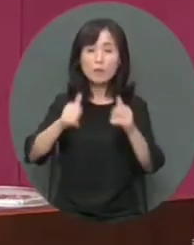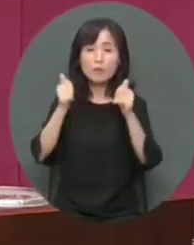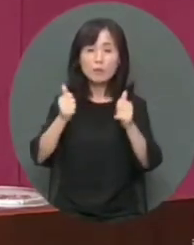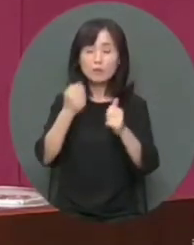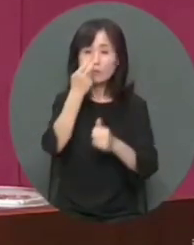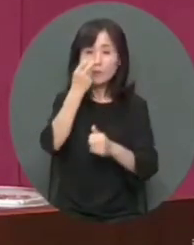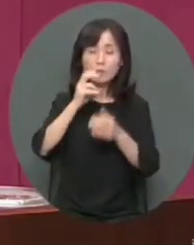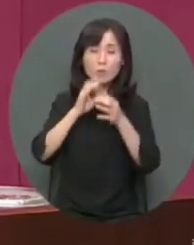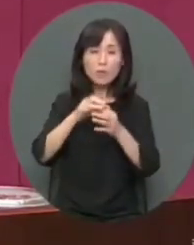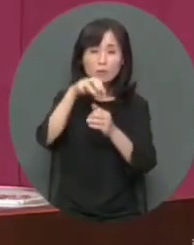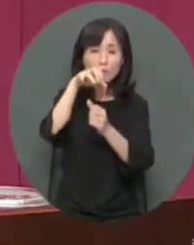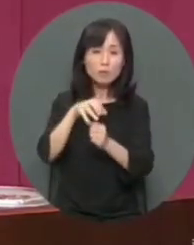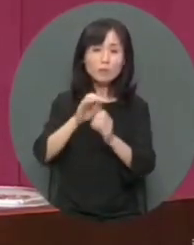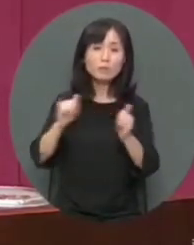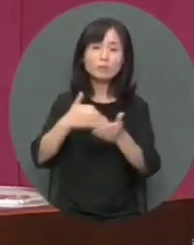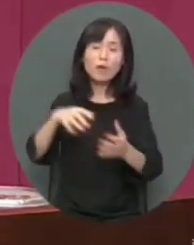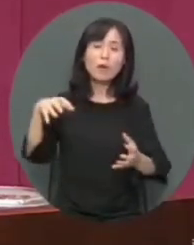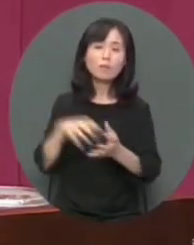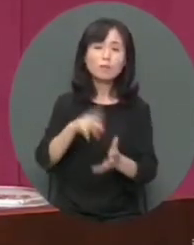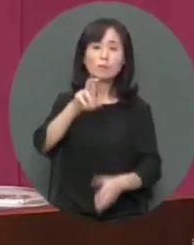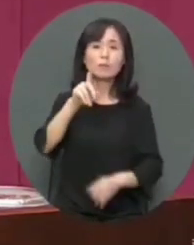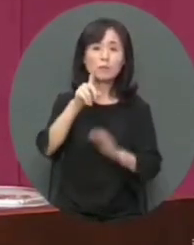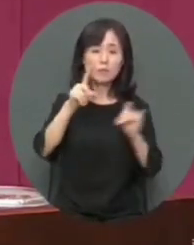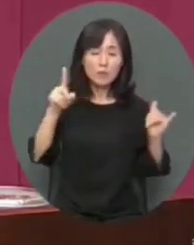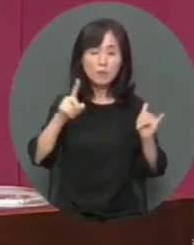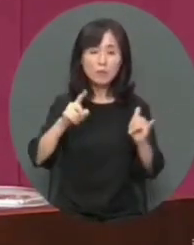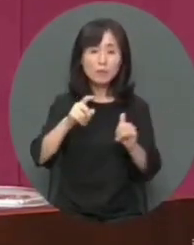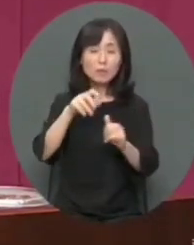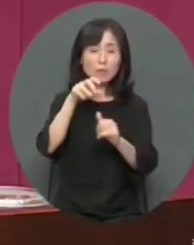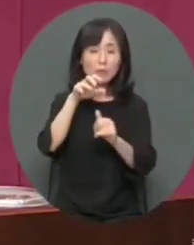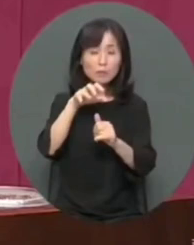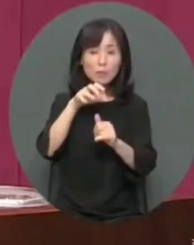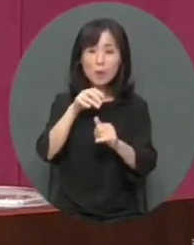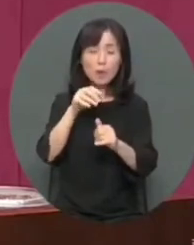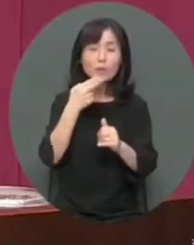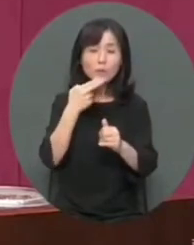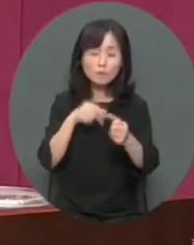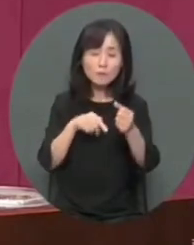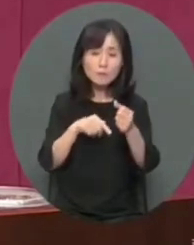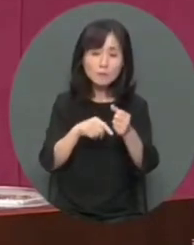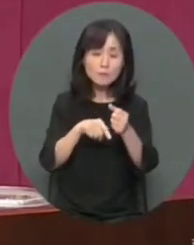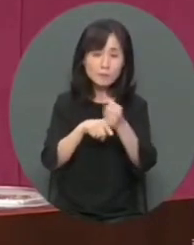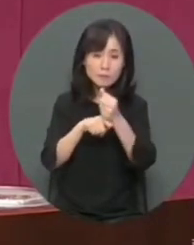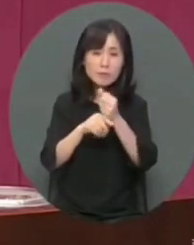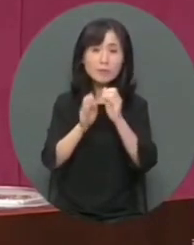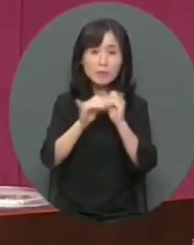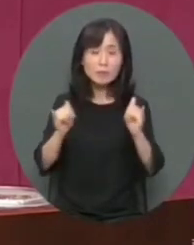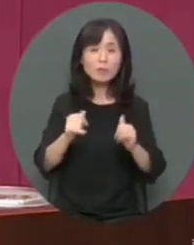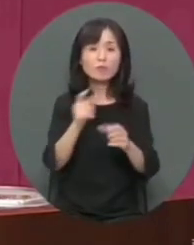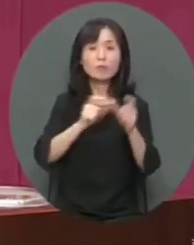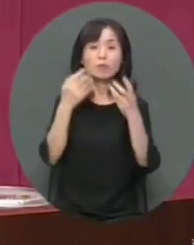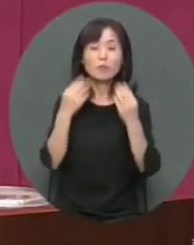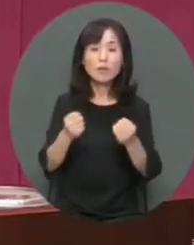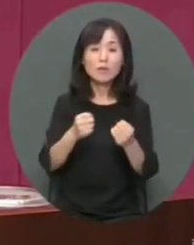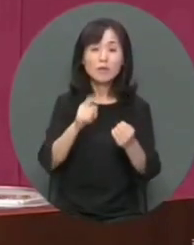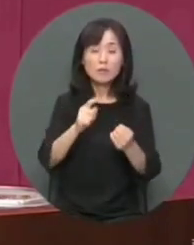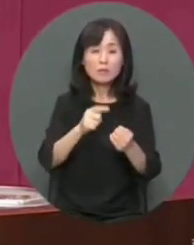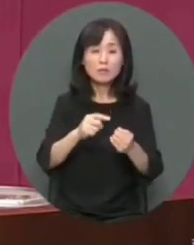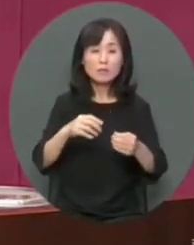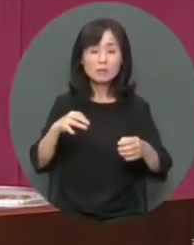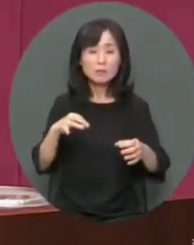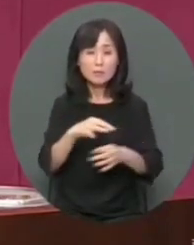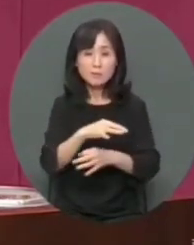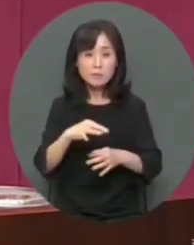심사를 거쳐서 구속된 사람이 총 21명이나 되고 불구속 기소된 사람은 더 많습니다. 이러한 대규모 비리 혐의 정점은